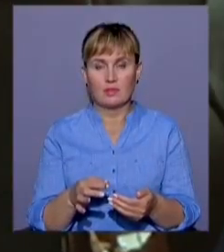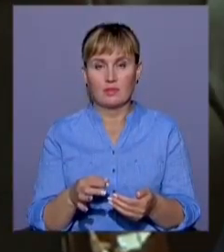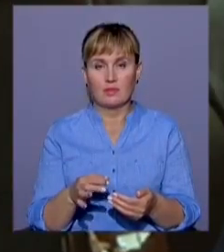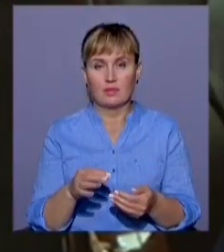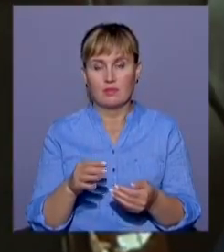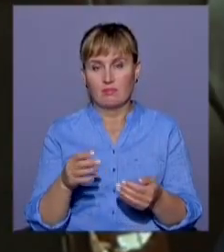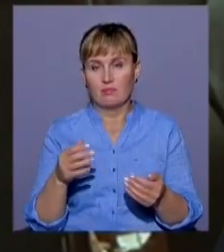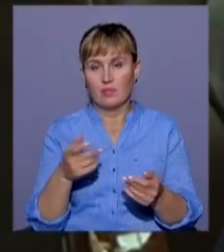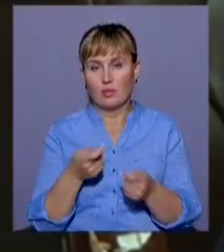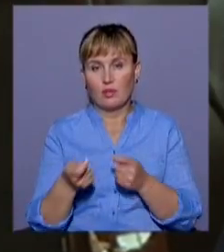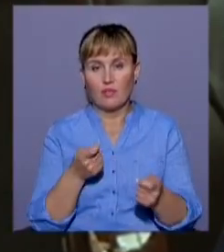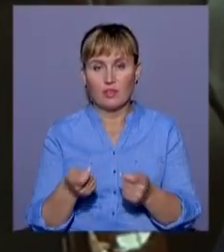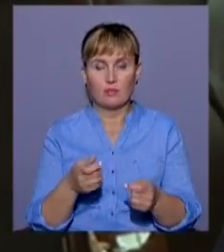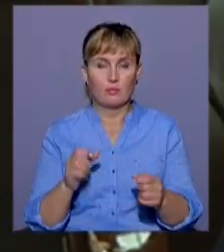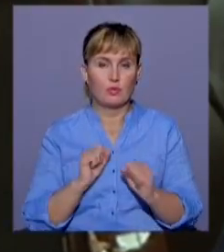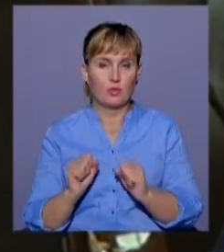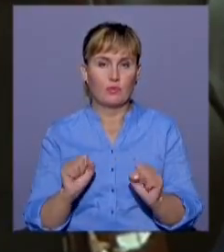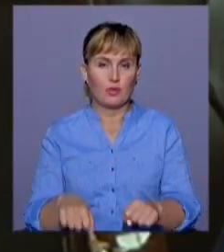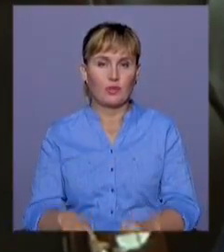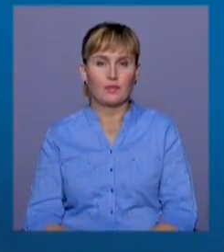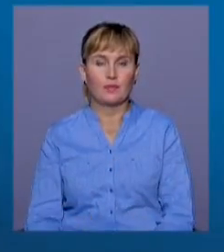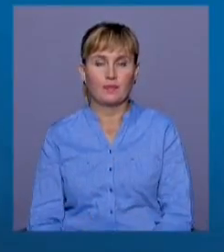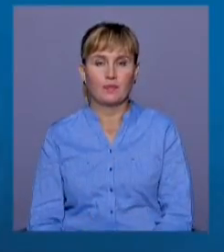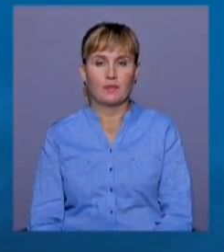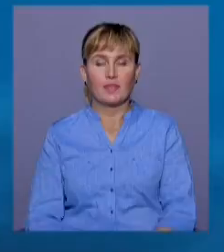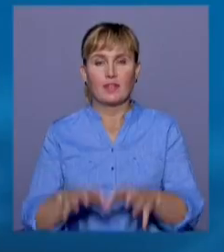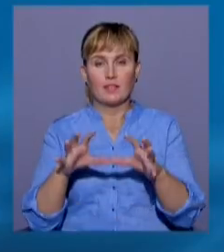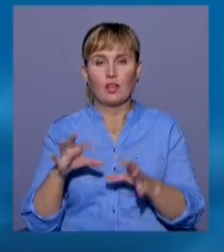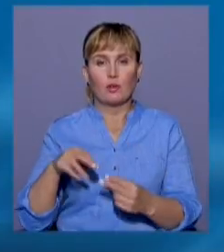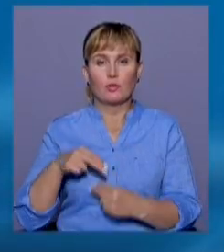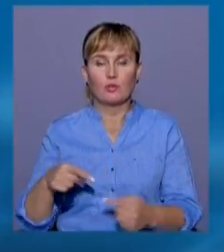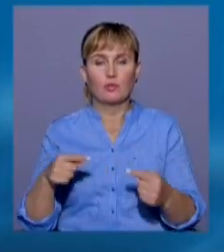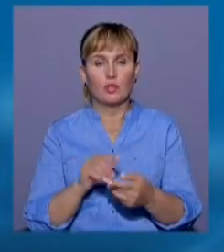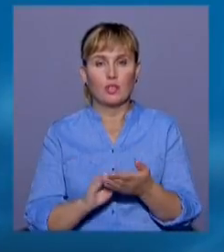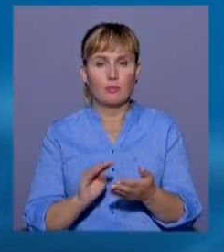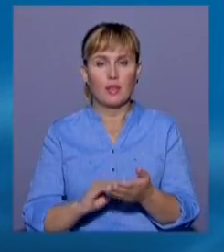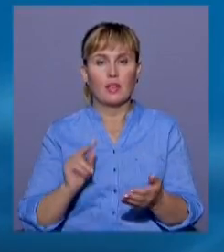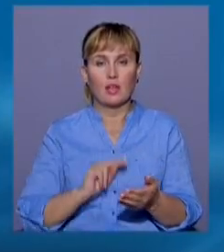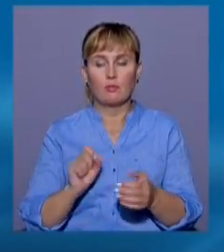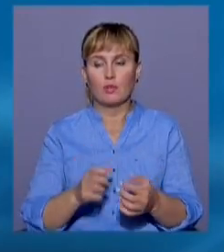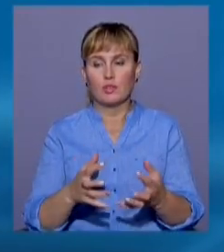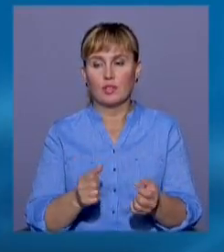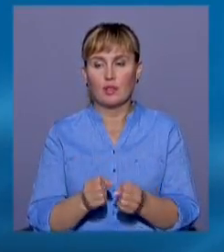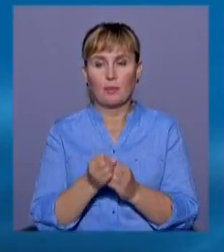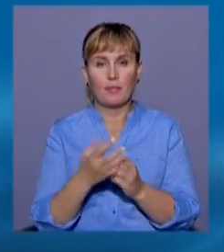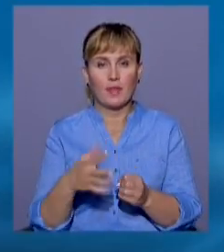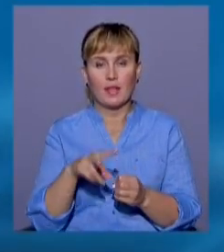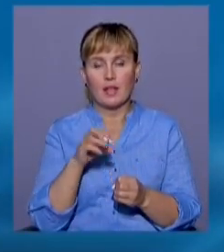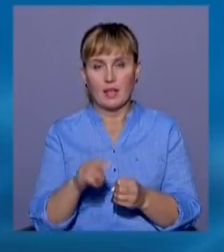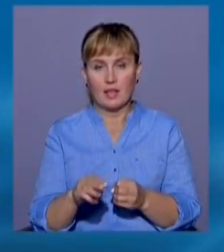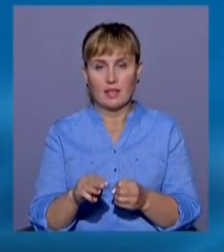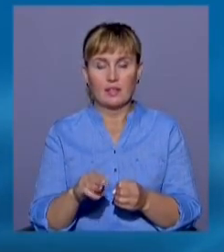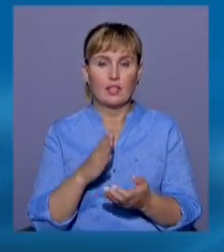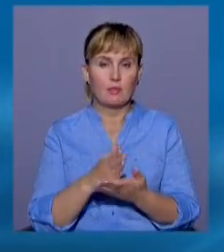а руководить строительной бригадой могут. В законе о труде четко сказано, на работу можно нанимать 15-летнего